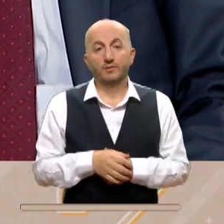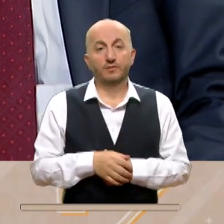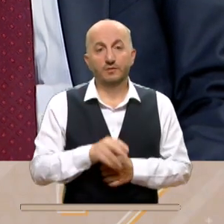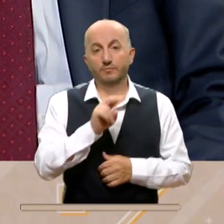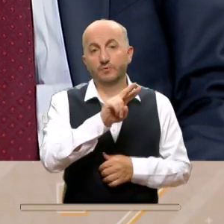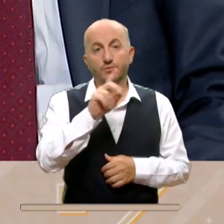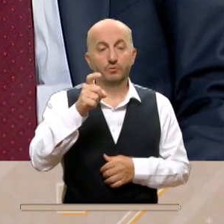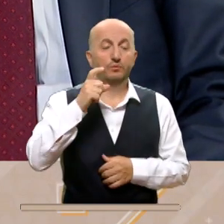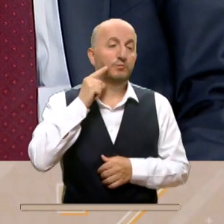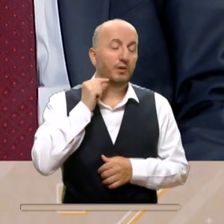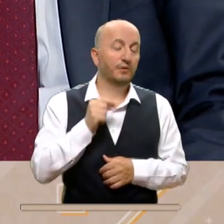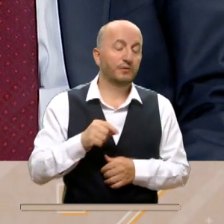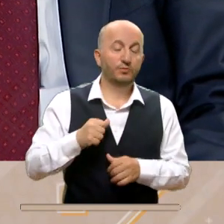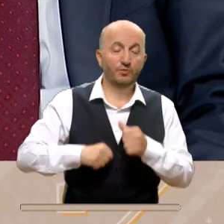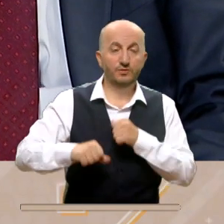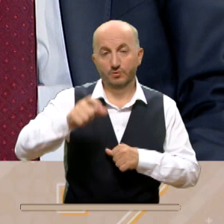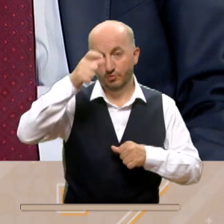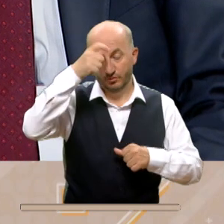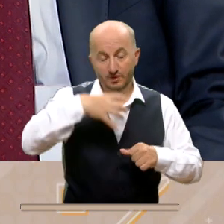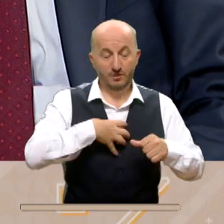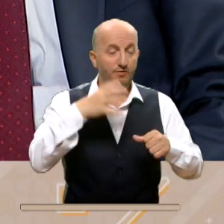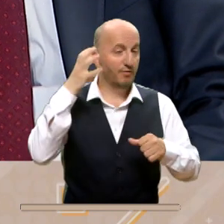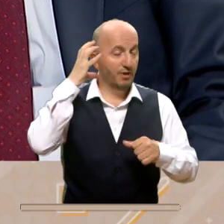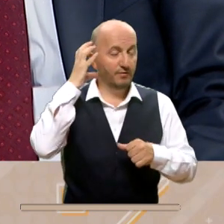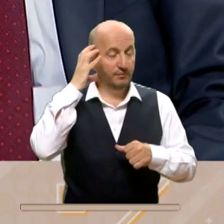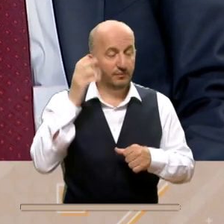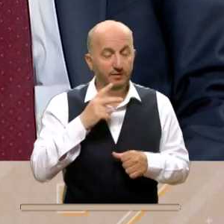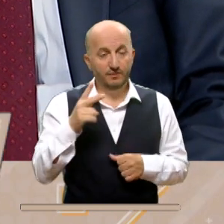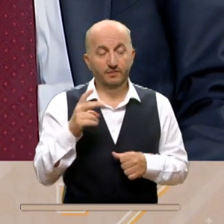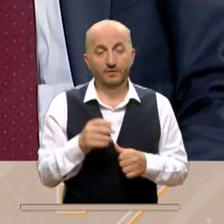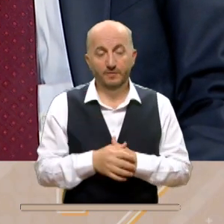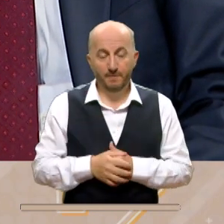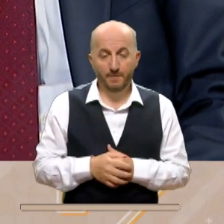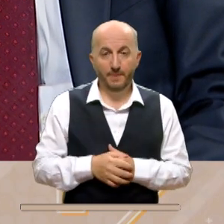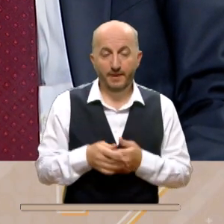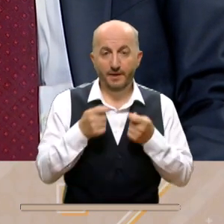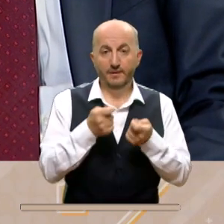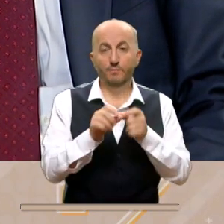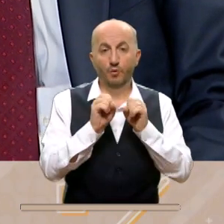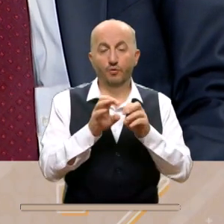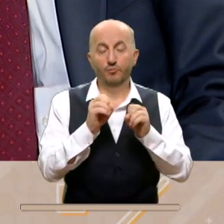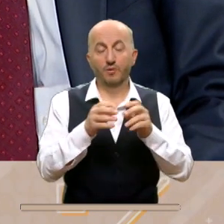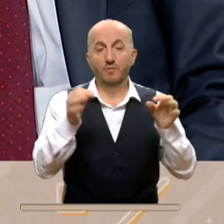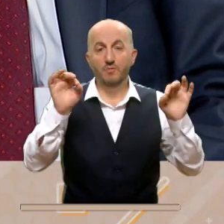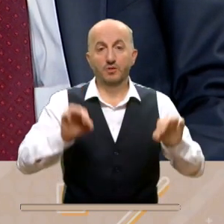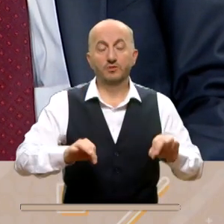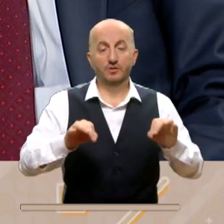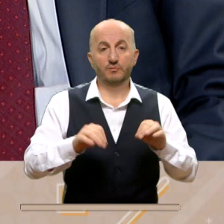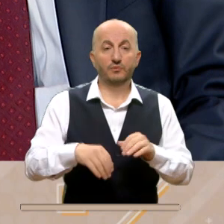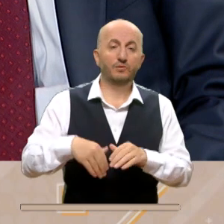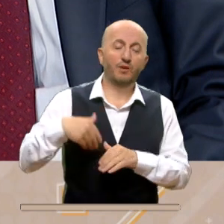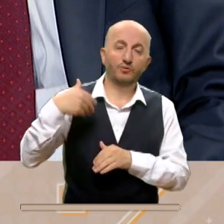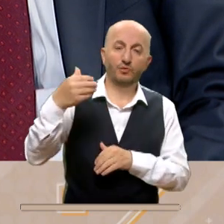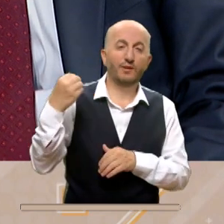29 Mayıs Üniversitesi Türkiye Diyanet Vakfı tarafından Edebiyat Fakültesi ile eğitim öğretim faaliyetine başlamış. Daha sonra İlahiyat Fakültesi ve İktisadi İdari